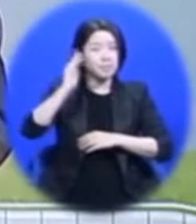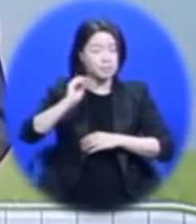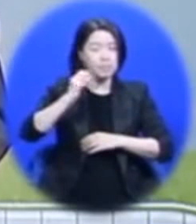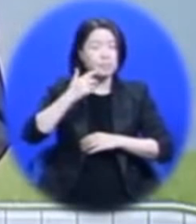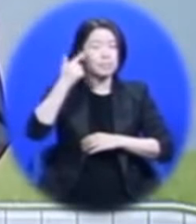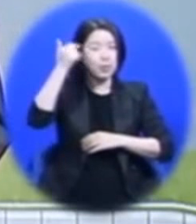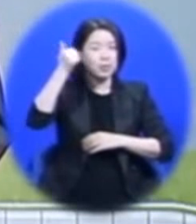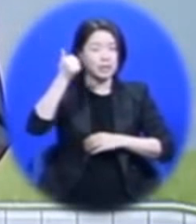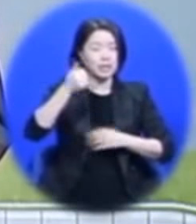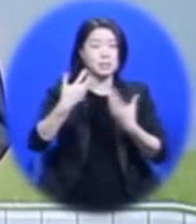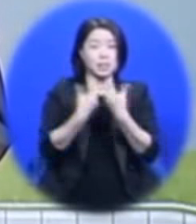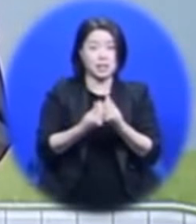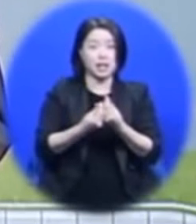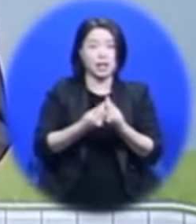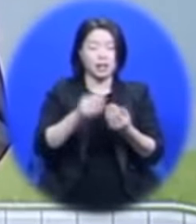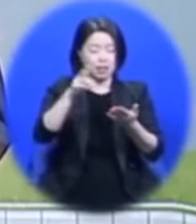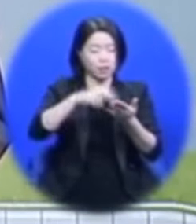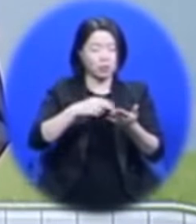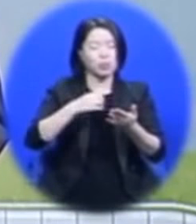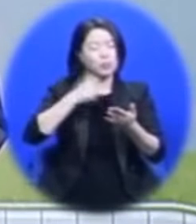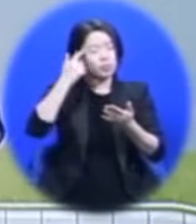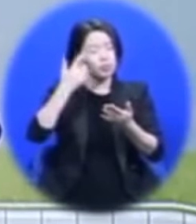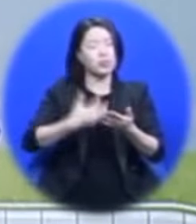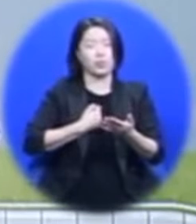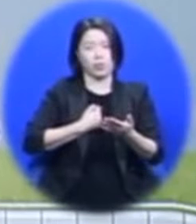읽고 충격받았습니다.